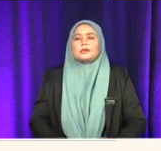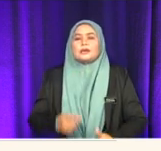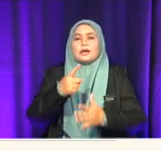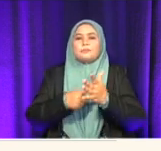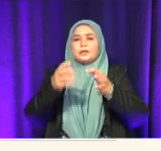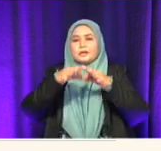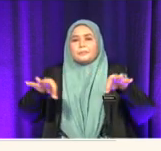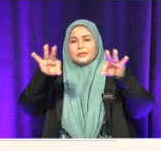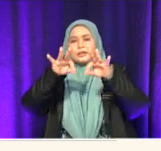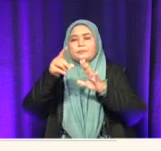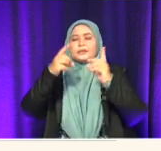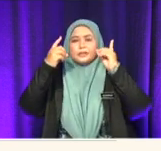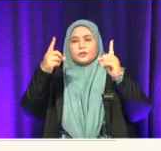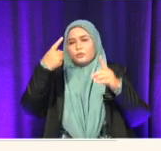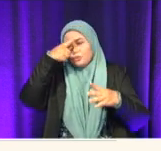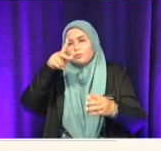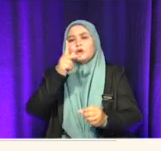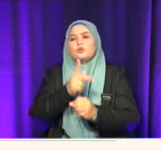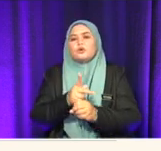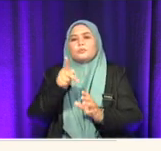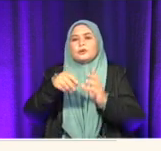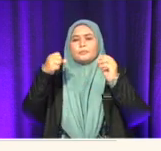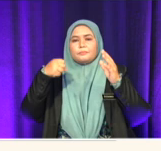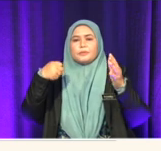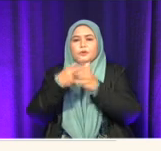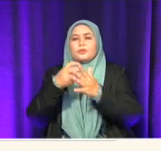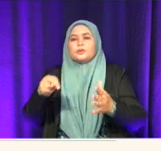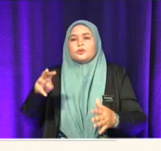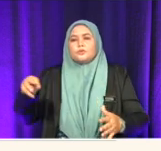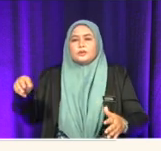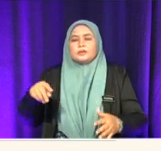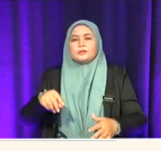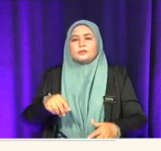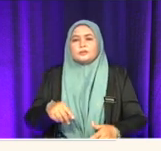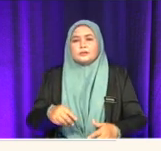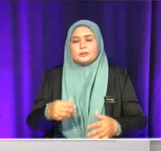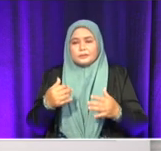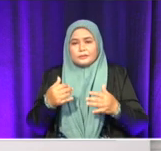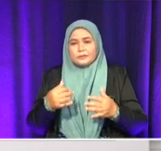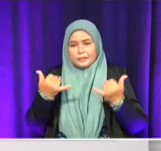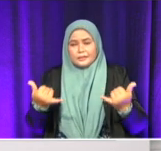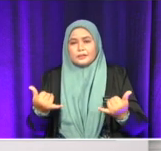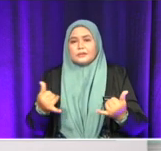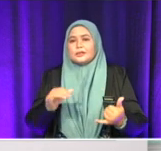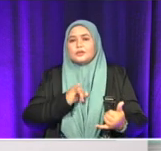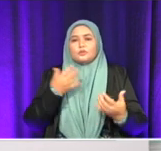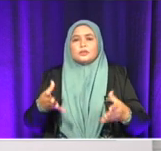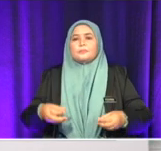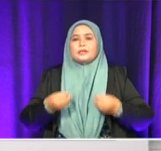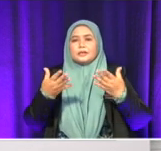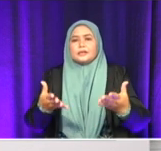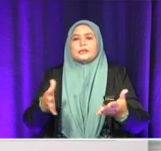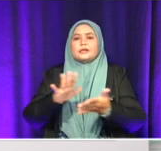kepentingan pendidikan untuk melakukan perpaduan Oke murid-murid di dalam Google ini saya telah berikan kertas berwarna